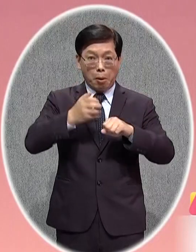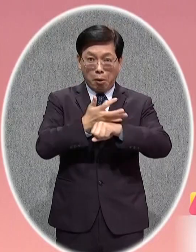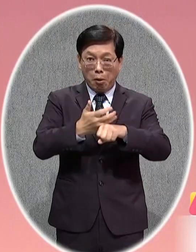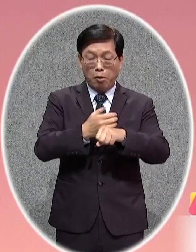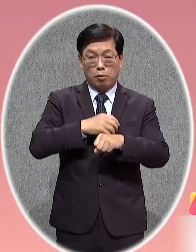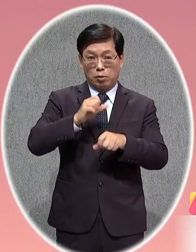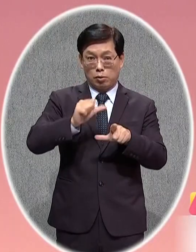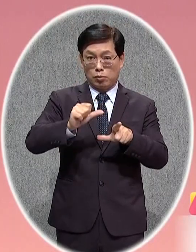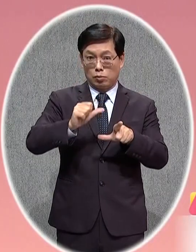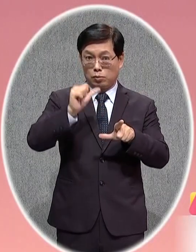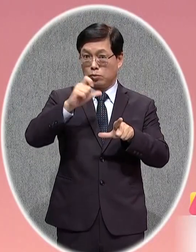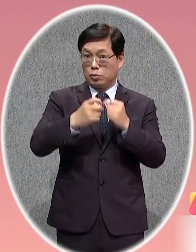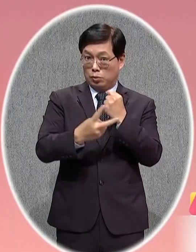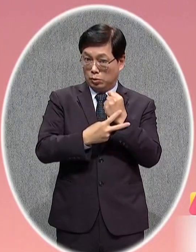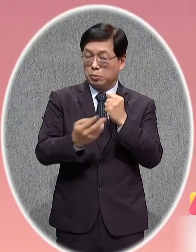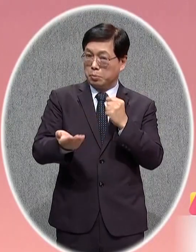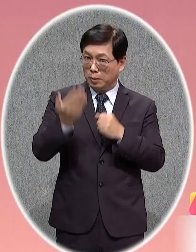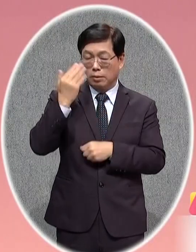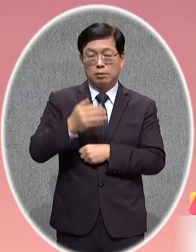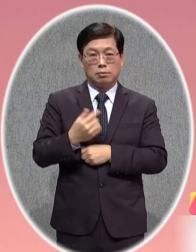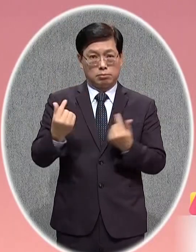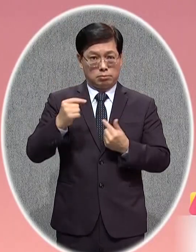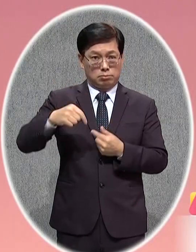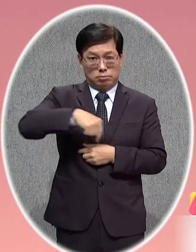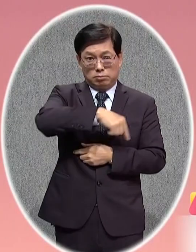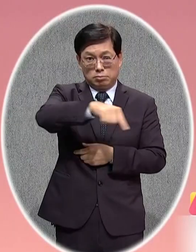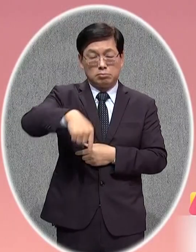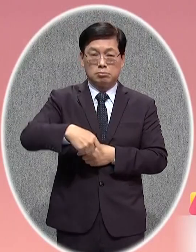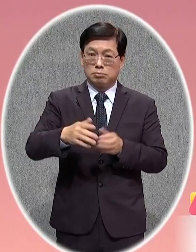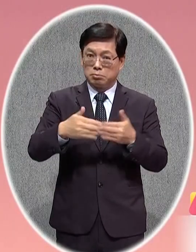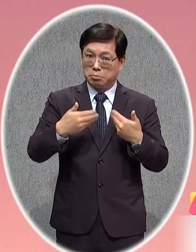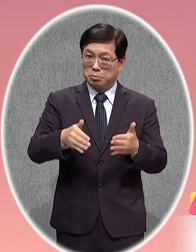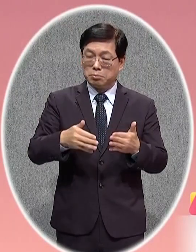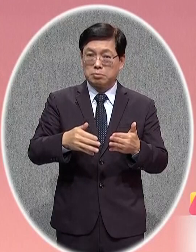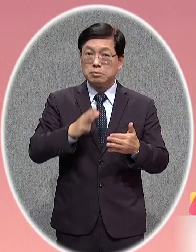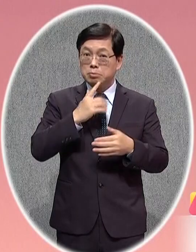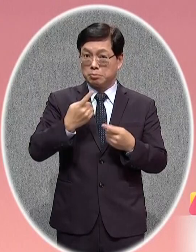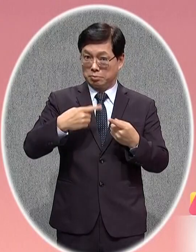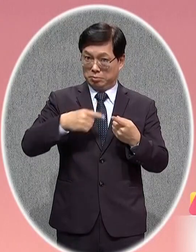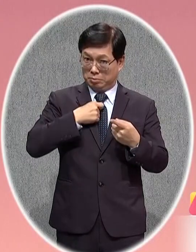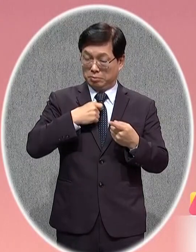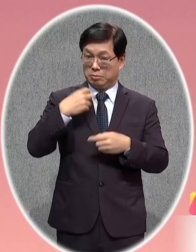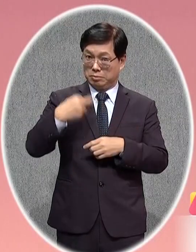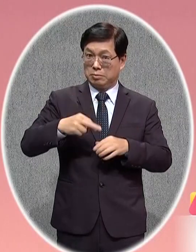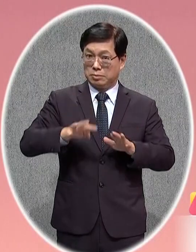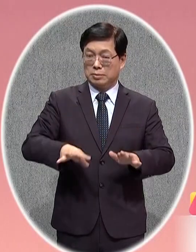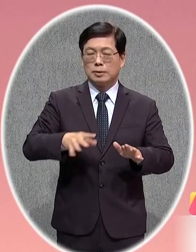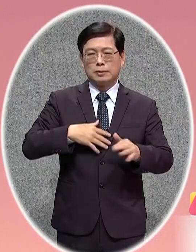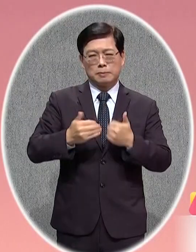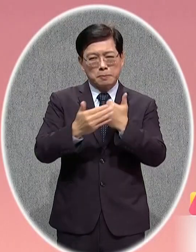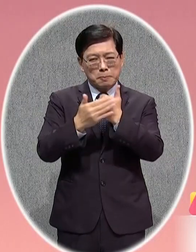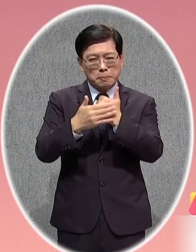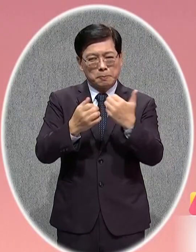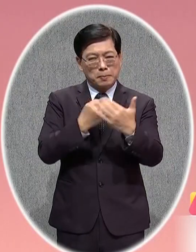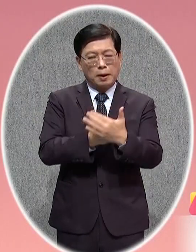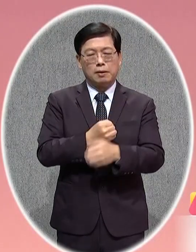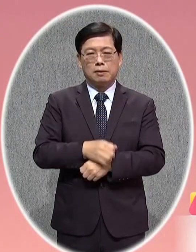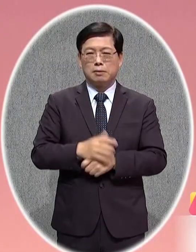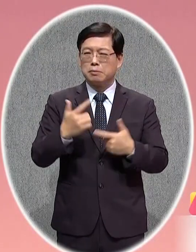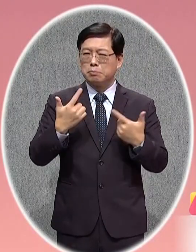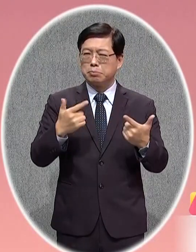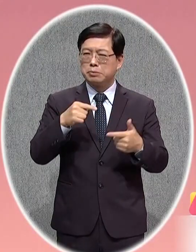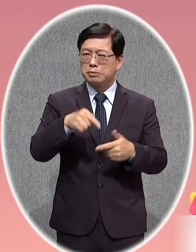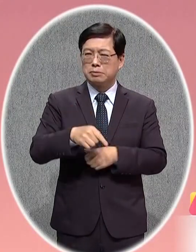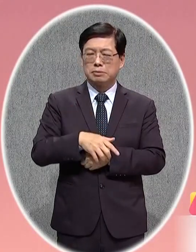过5公里的话，那这个区域值不值得，是不是应该我们现在好好的保存，而不是